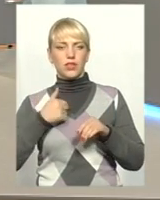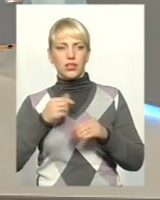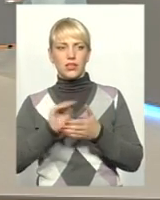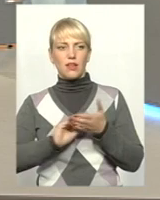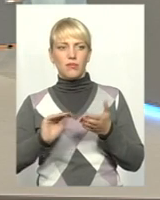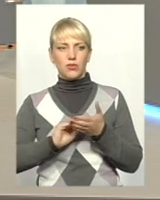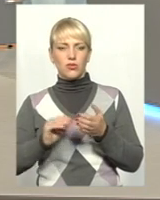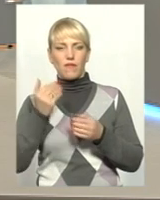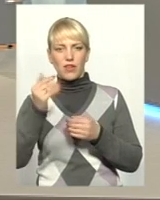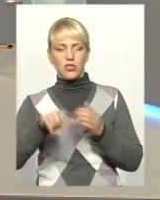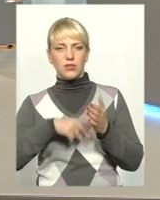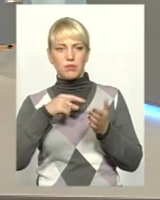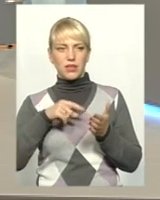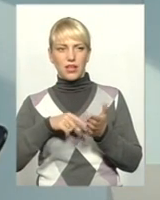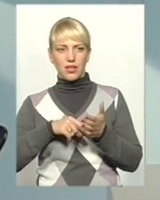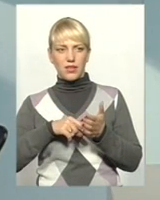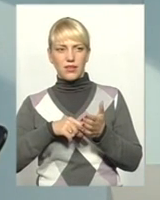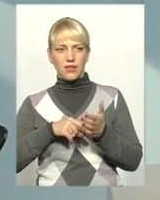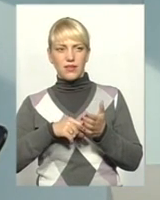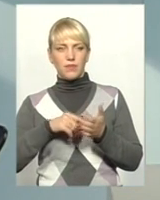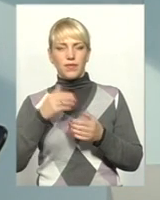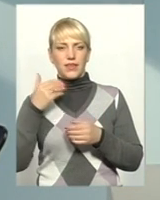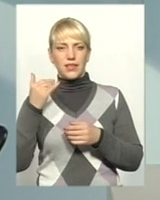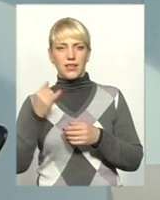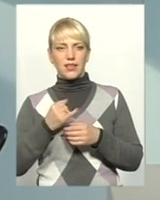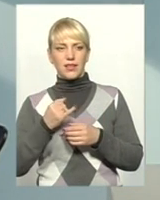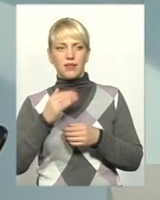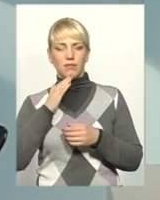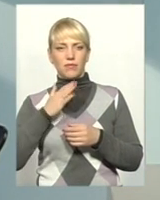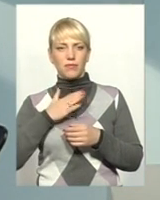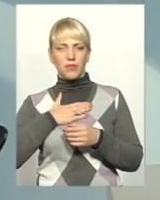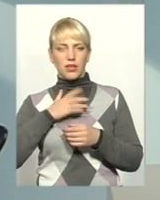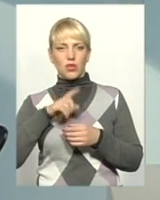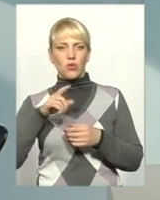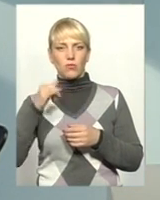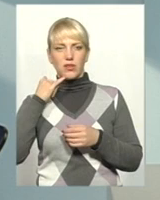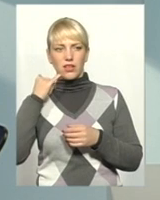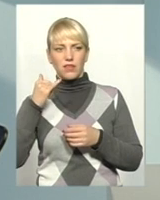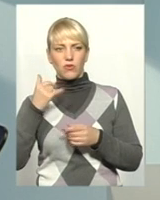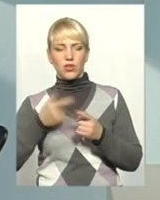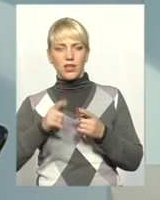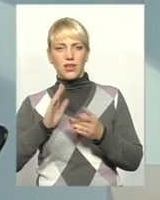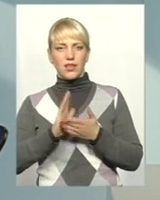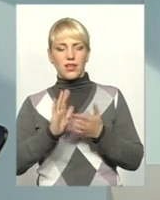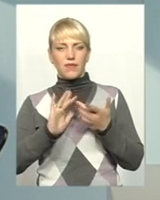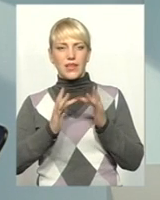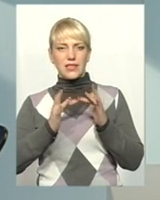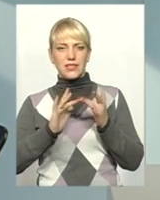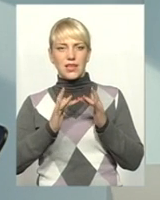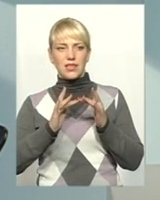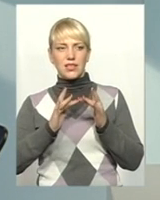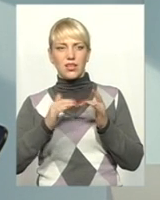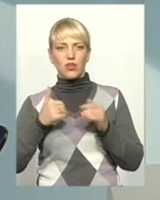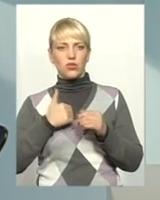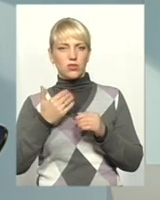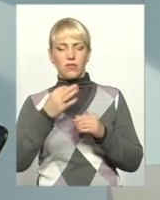запишу ваше питання. І мій номер телефона, він є на сайті. Хочете, я вам скажу